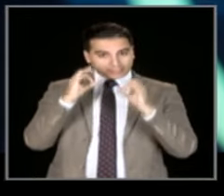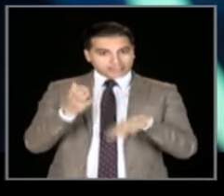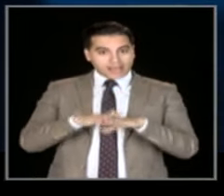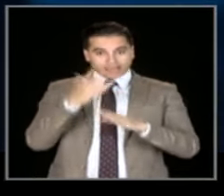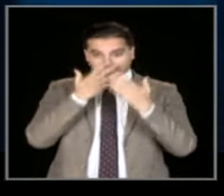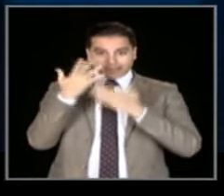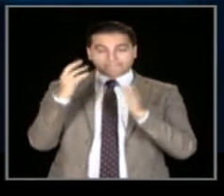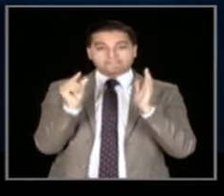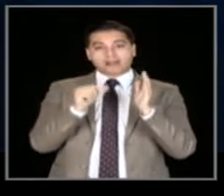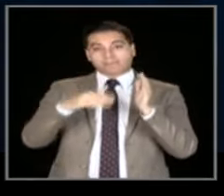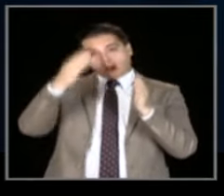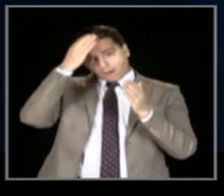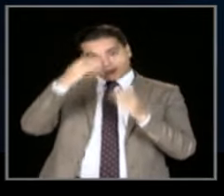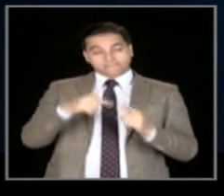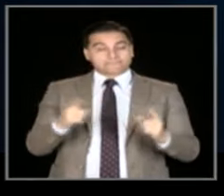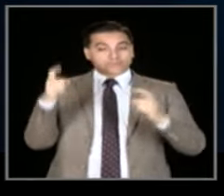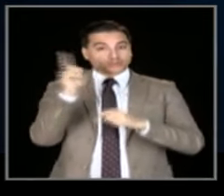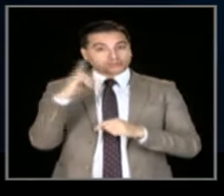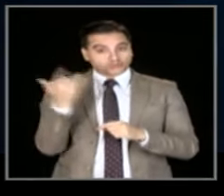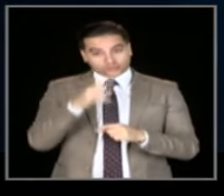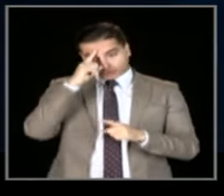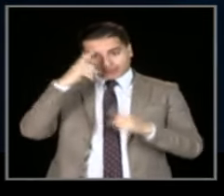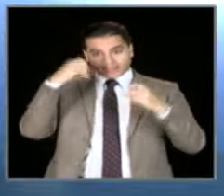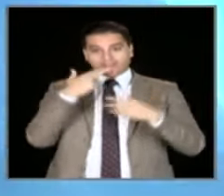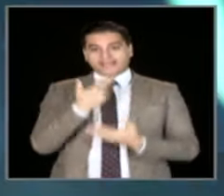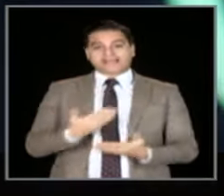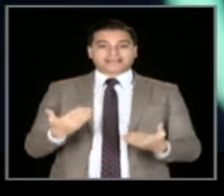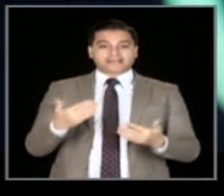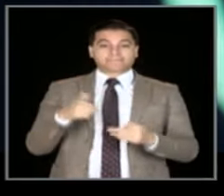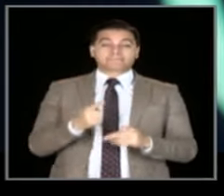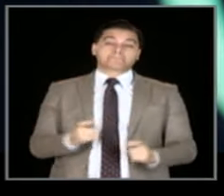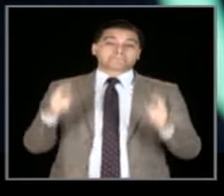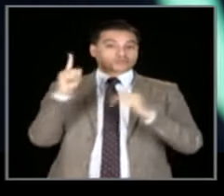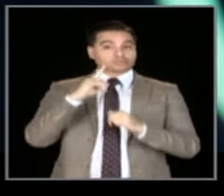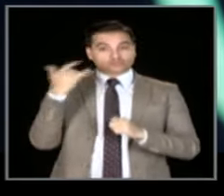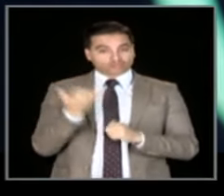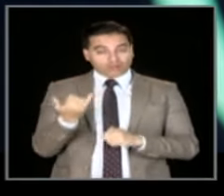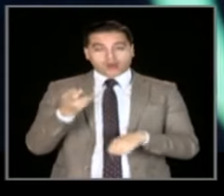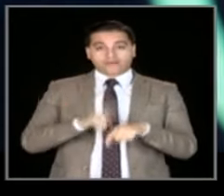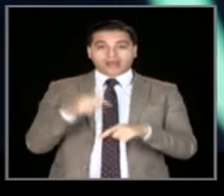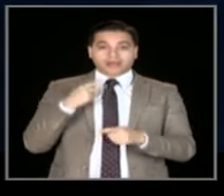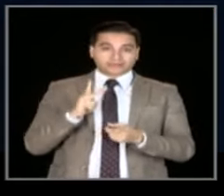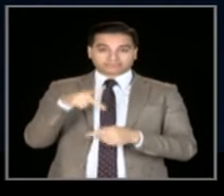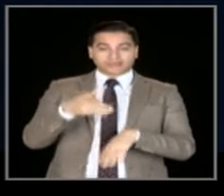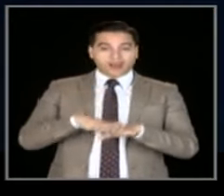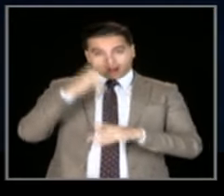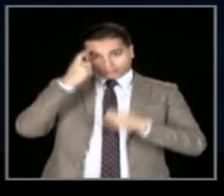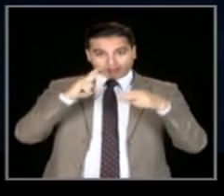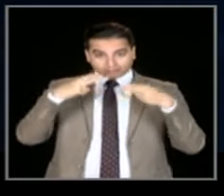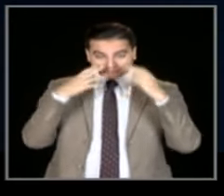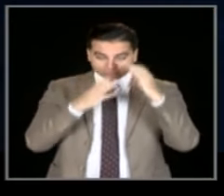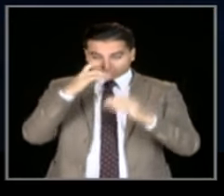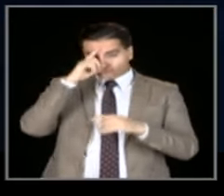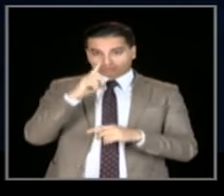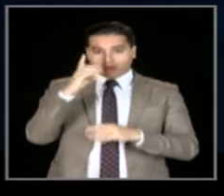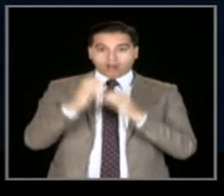برنامج العباقرة، والماتش النهاردة مش هيكون سهل وبإذن الله التوفيق يكون حليفنا. ماتش النهاردة مش سهل، وكمان أنا نازل فقرة تحت الضغط، إن شاء الله أقدر